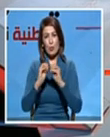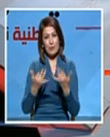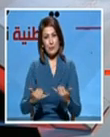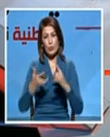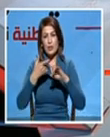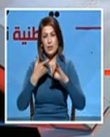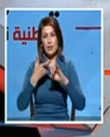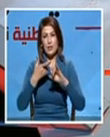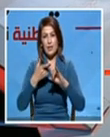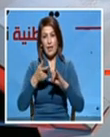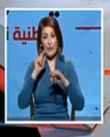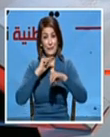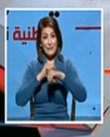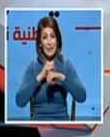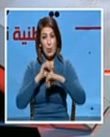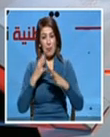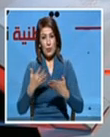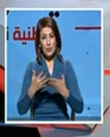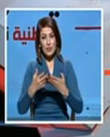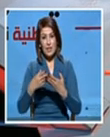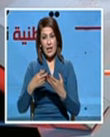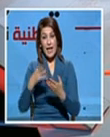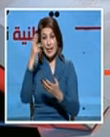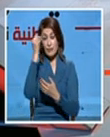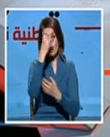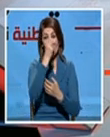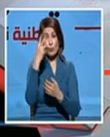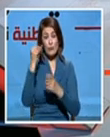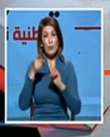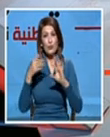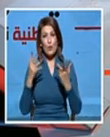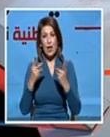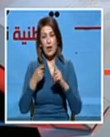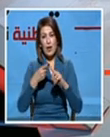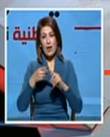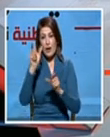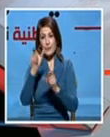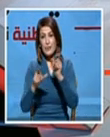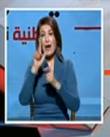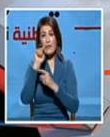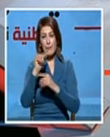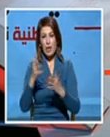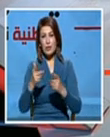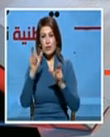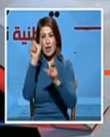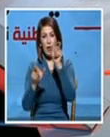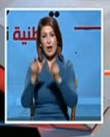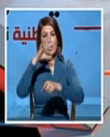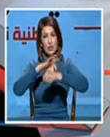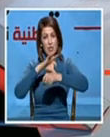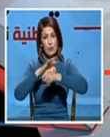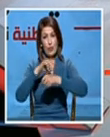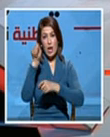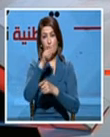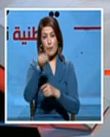ولكن في الآن نفسه يلزمنا نكون واعيين اللي فما مرضى آخرين بتجينا، يمكن كما قلت